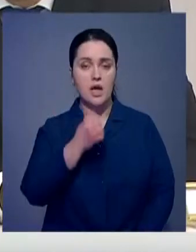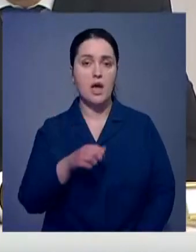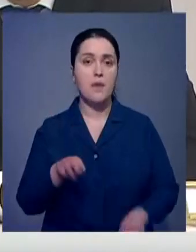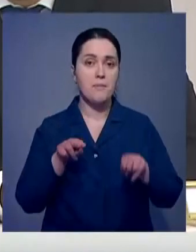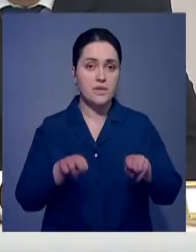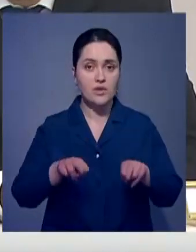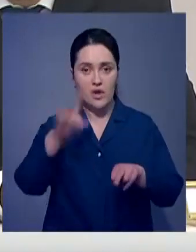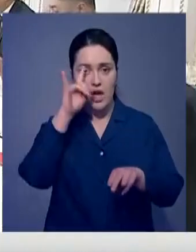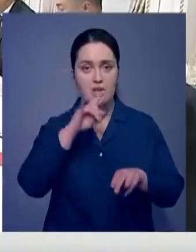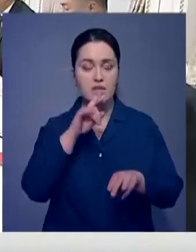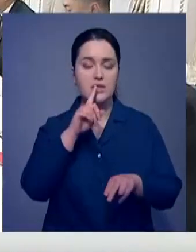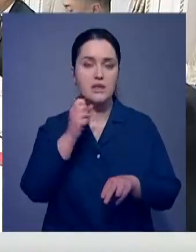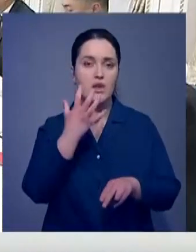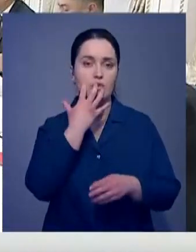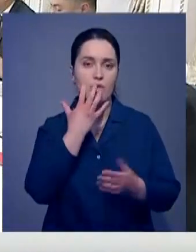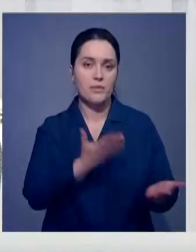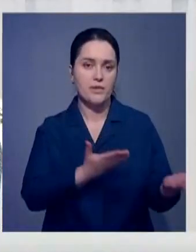президенту Казахстана за теплый прием.